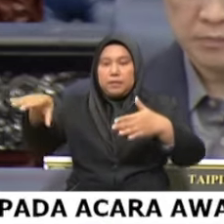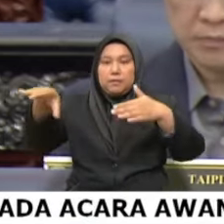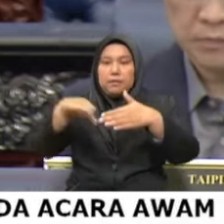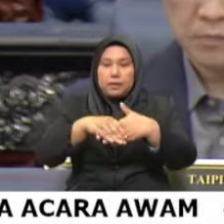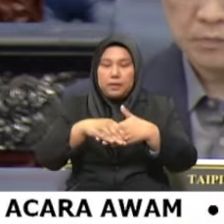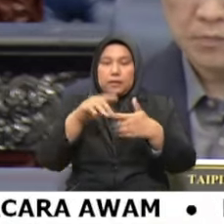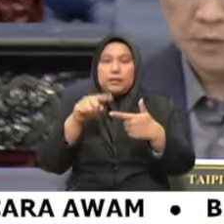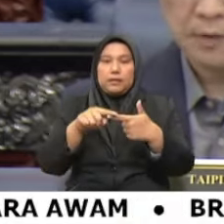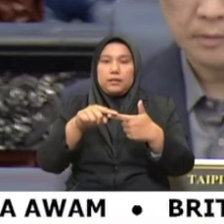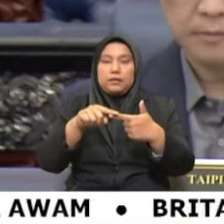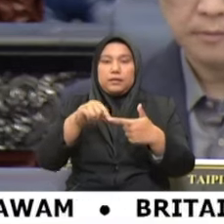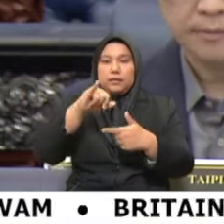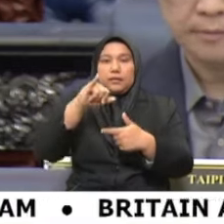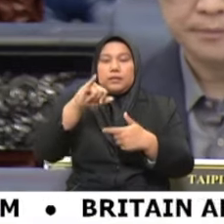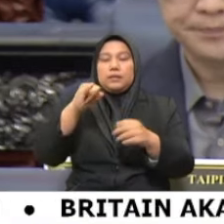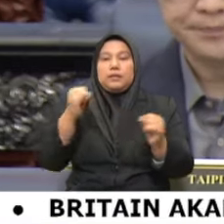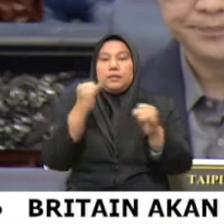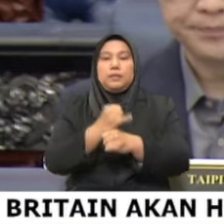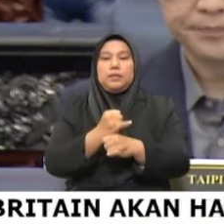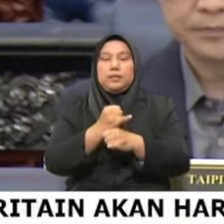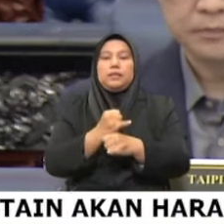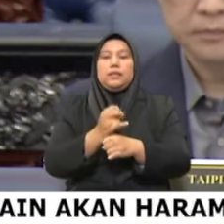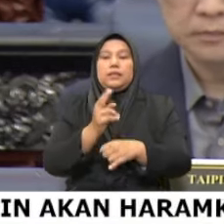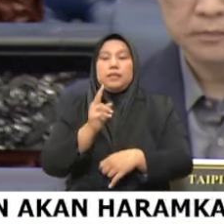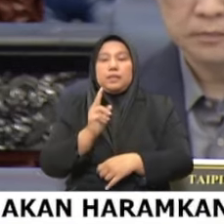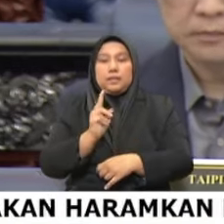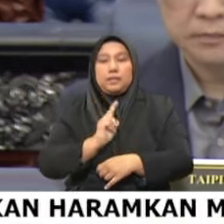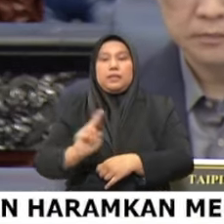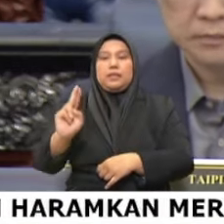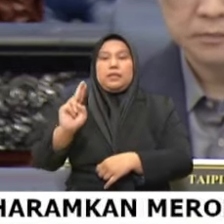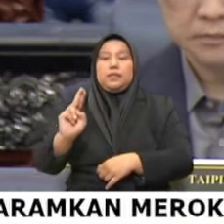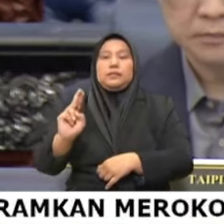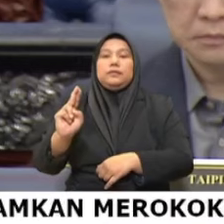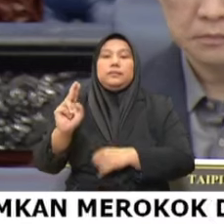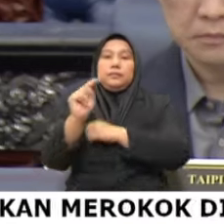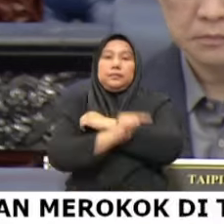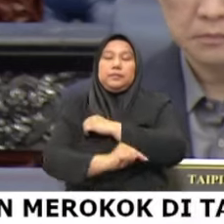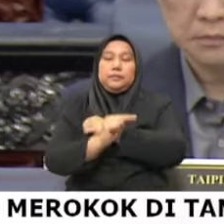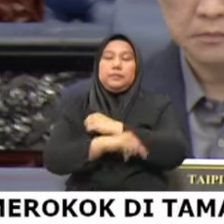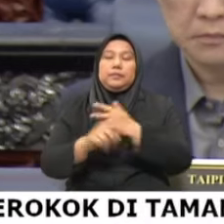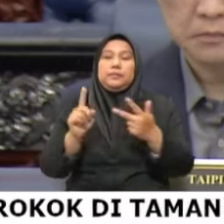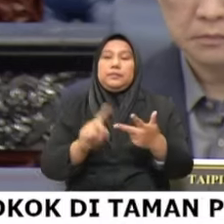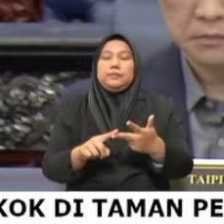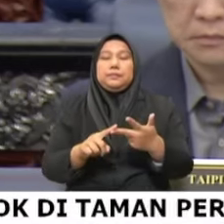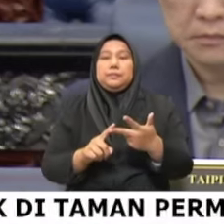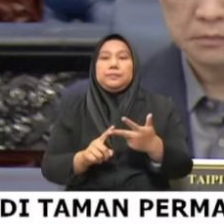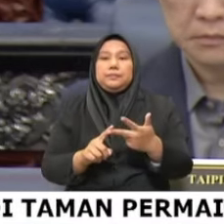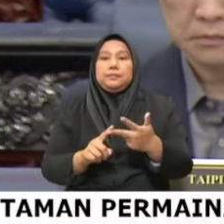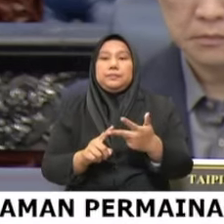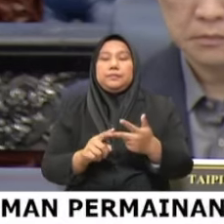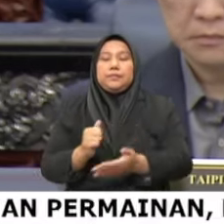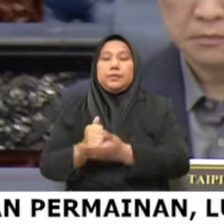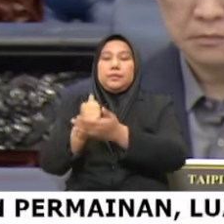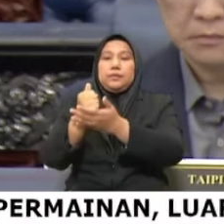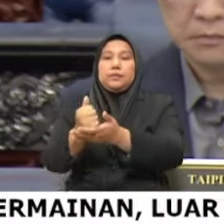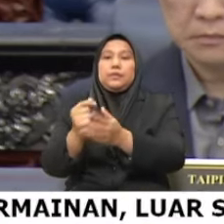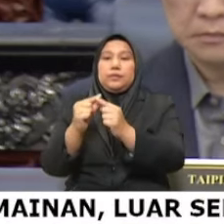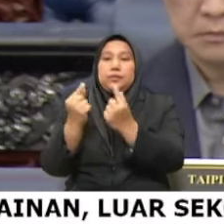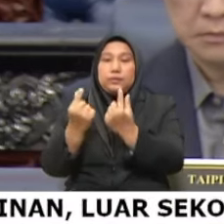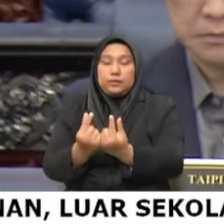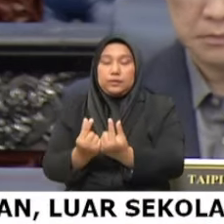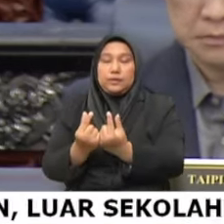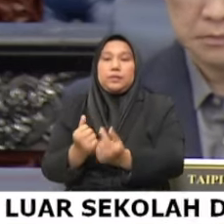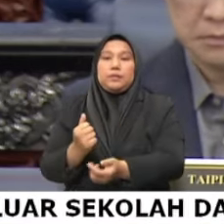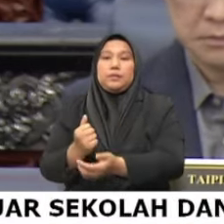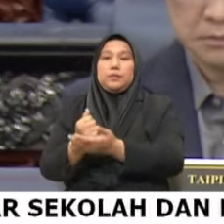diterajui oleh Jabatan Agama Islam Negeri, bandakala untuk membantu golongan yang memerlukan di SBH ini, kita